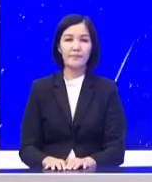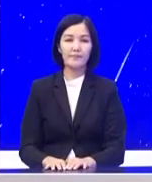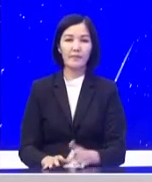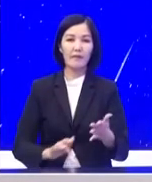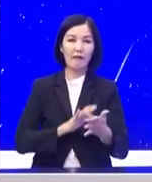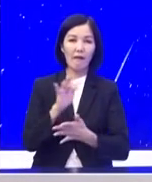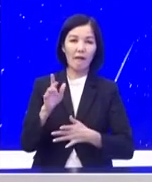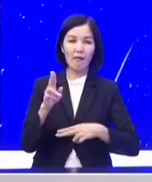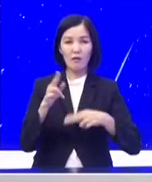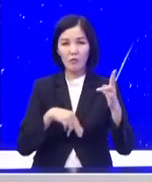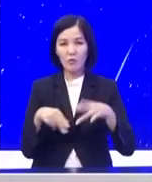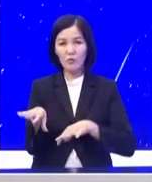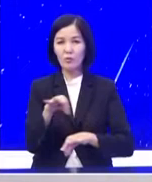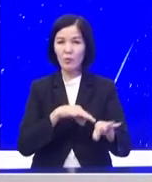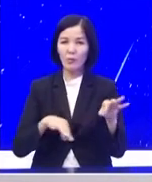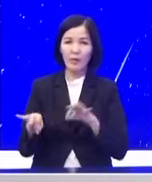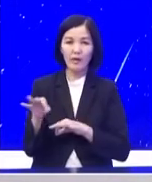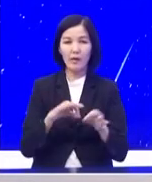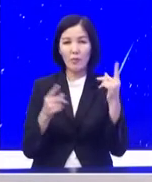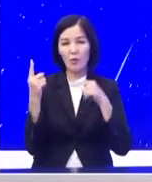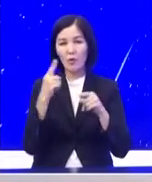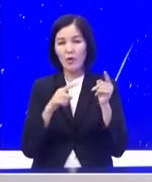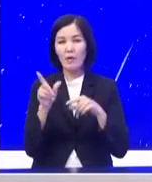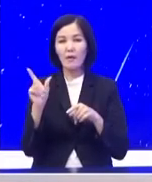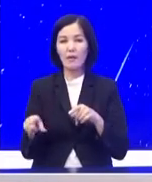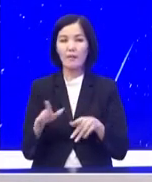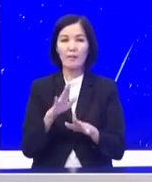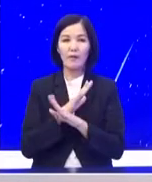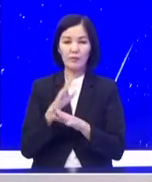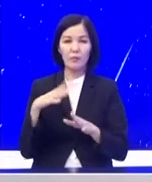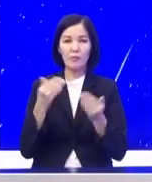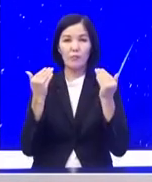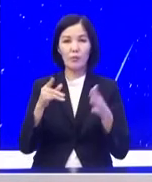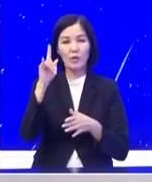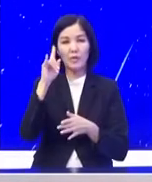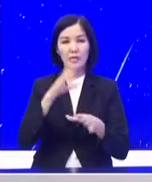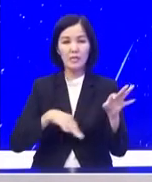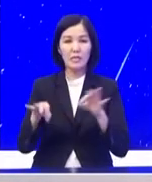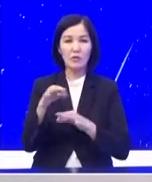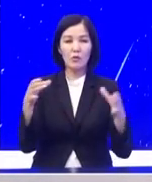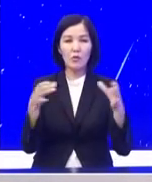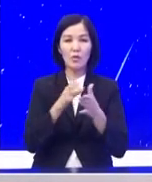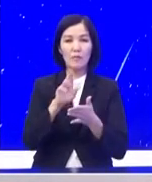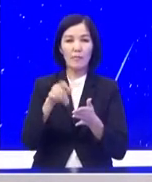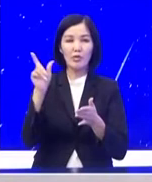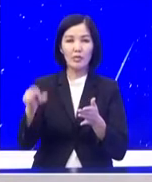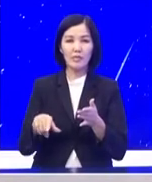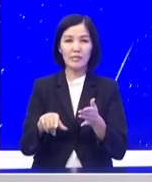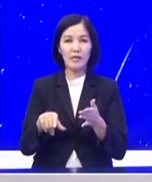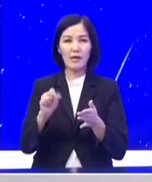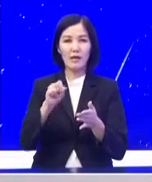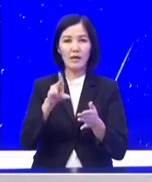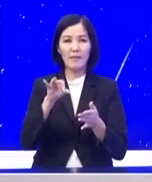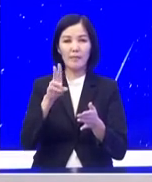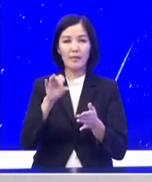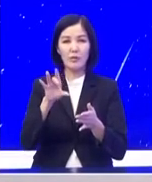Қаламен даланы түлеткен, түрленткен тұлға өмірден озды. Бүгін Қазақстан сәулетшілер одағының басшысы, әйгілі архитектор